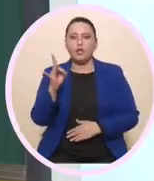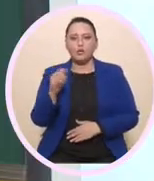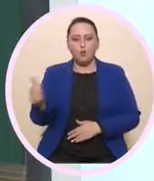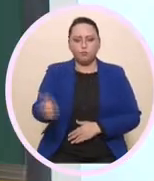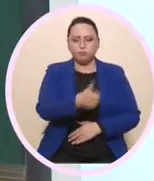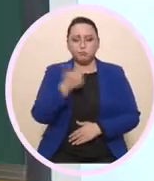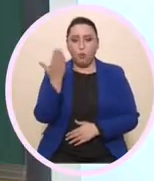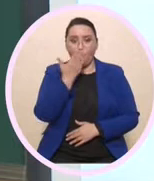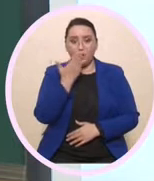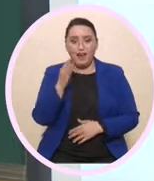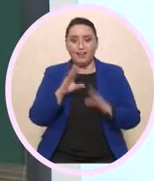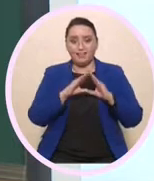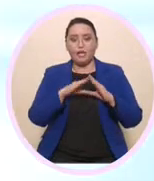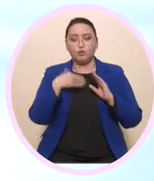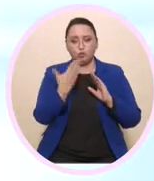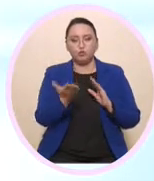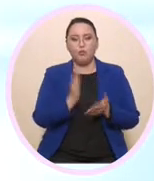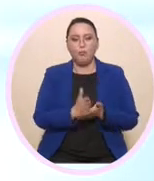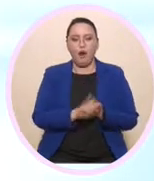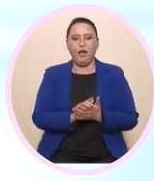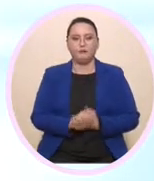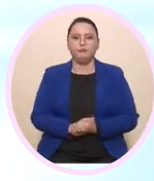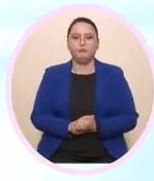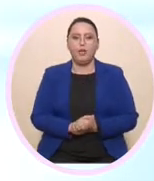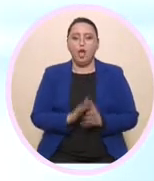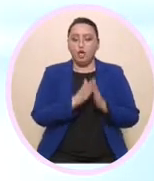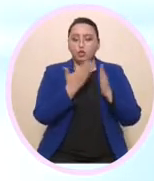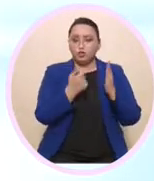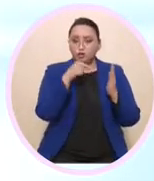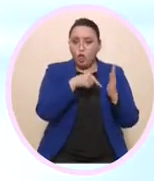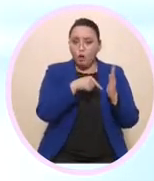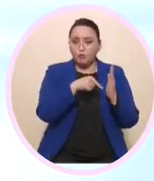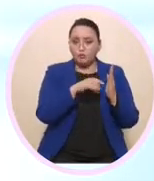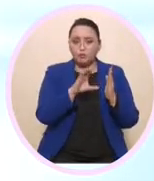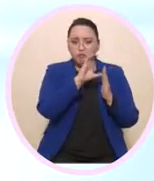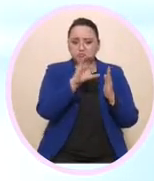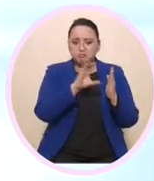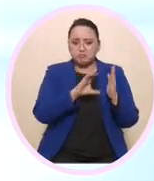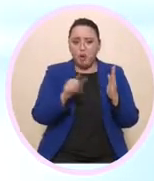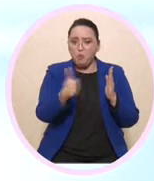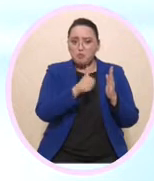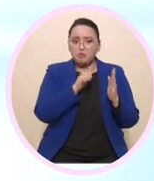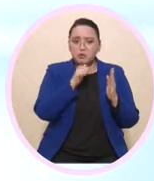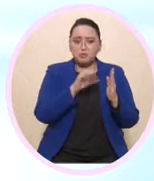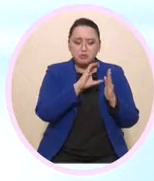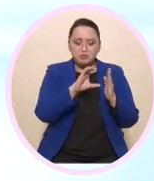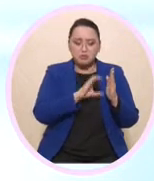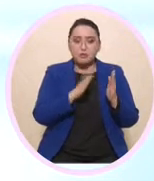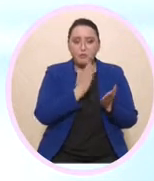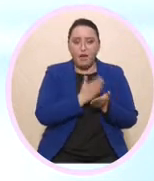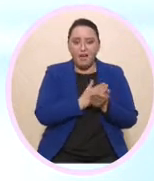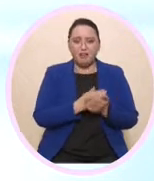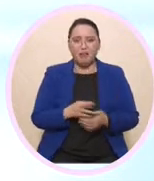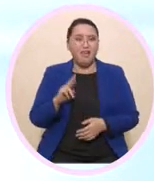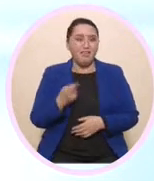даалгавар өгсөн. Бидний сурах бичгээр уг туужийн маань хэсгээс байгаа. Яагаад заавал бүрэн ихээр нь унших